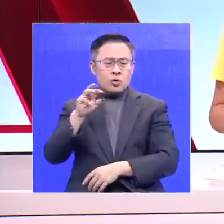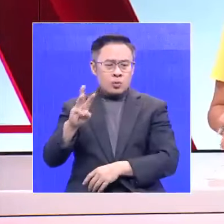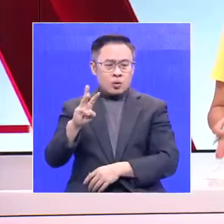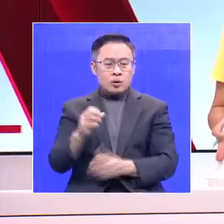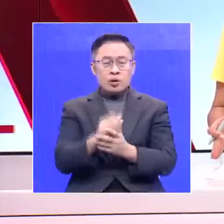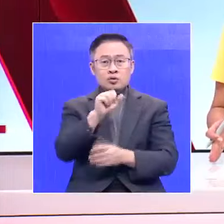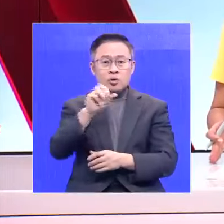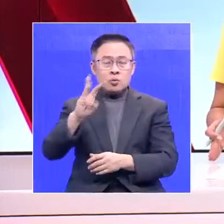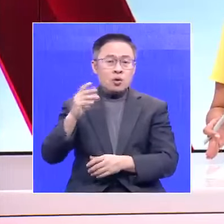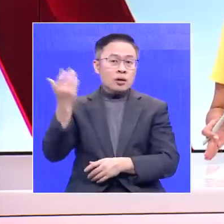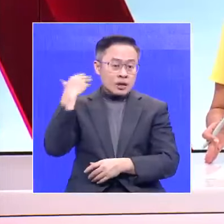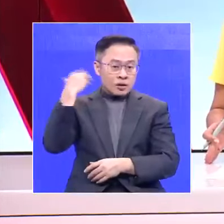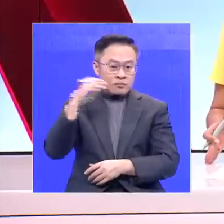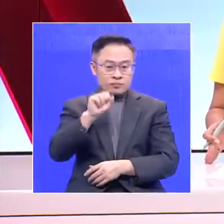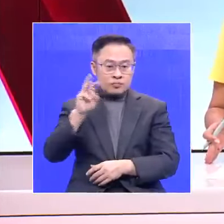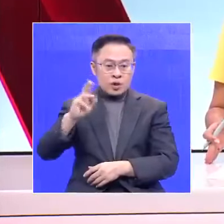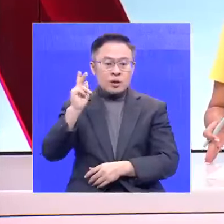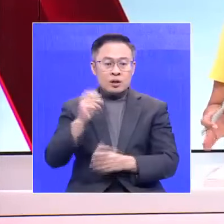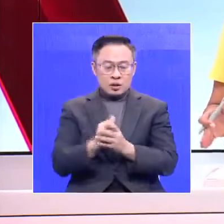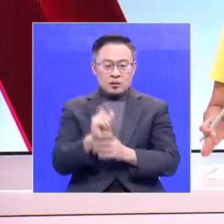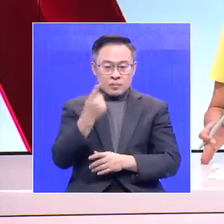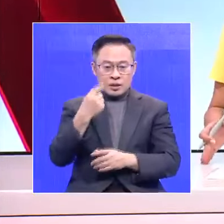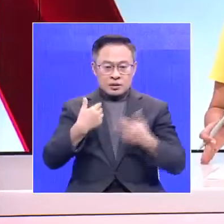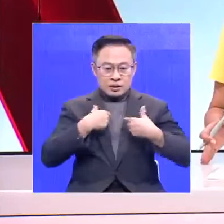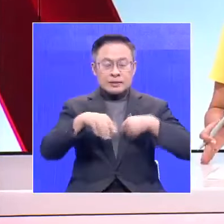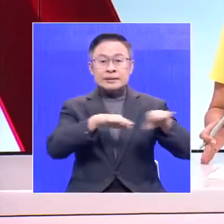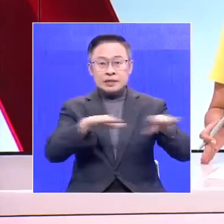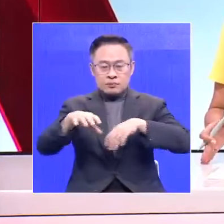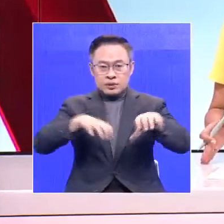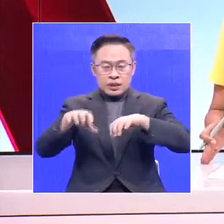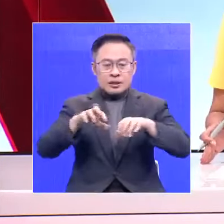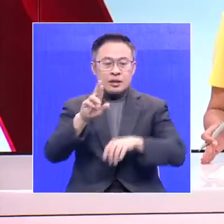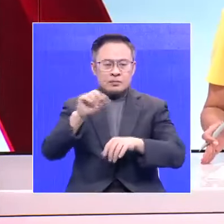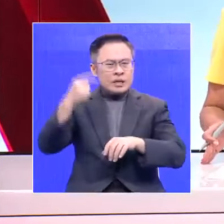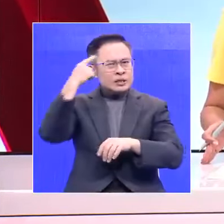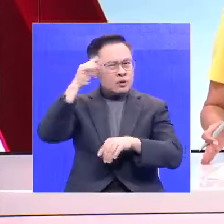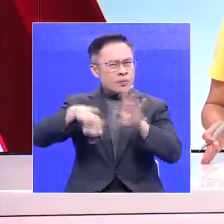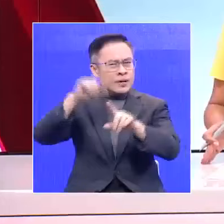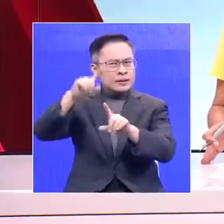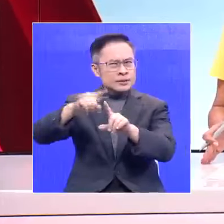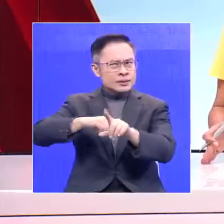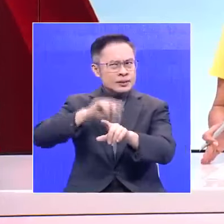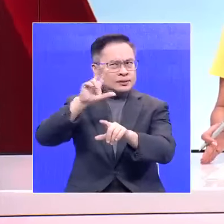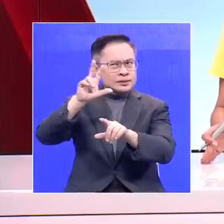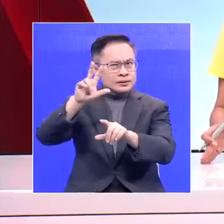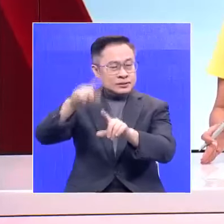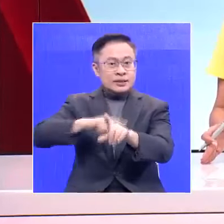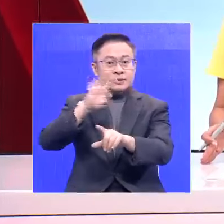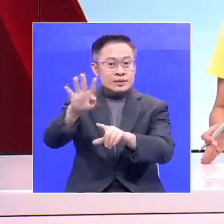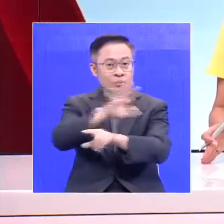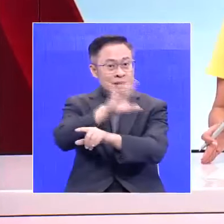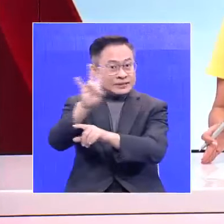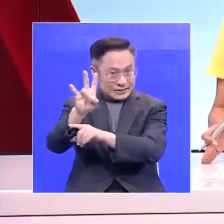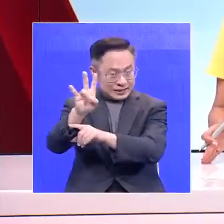การเตรียมความพร้อมสถานที่ที่สภาแล้วนะให้มารายงานตัวเขาบอกประมาณวันที่7ก็เลยต้องรอลุ้นว่าสรุป